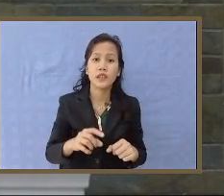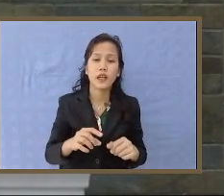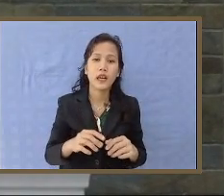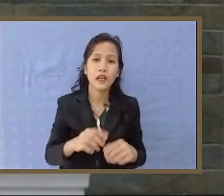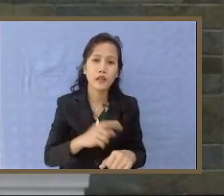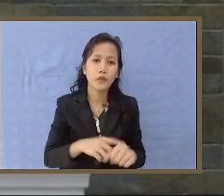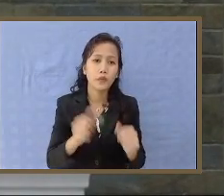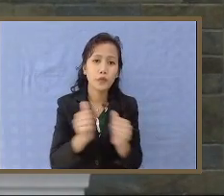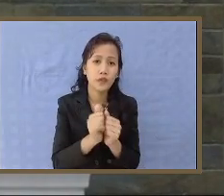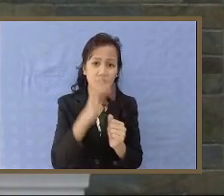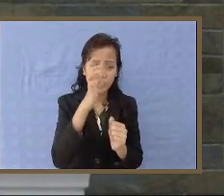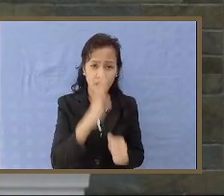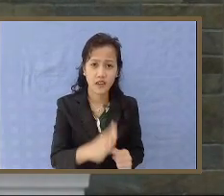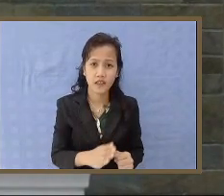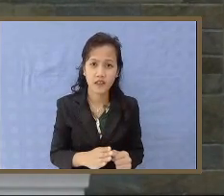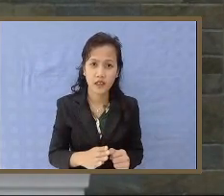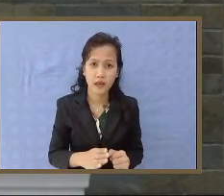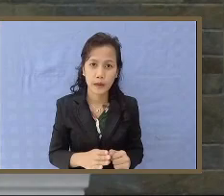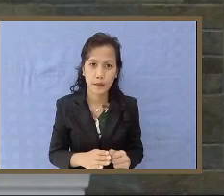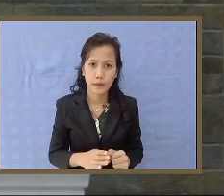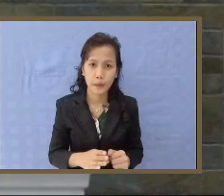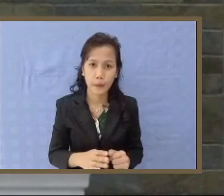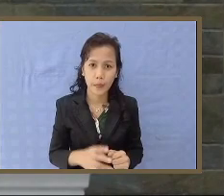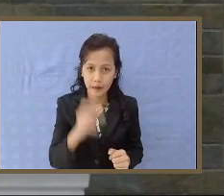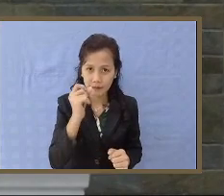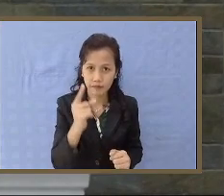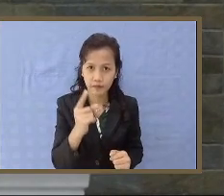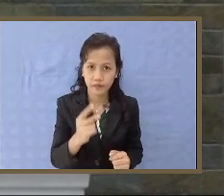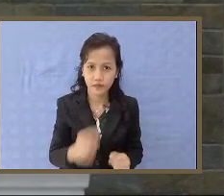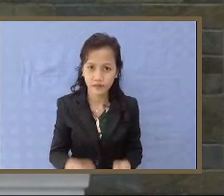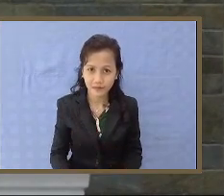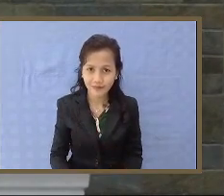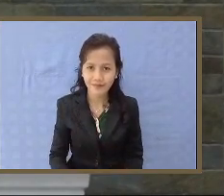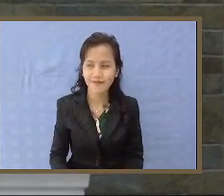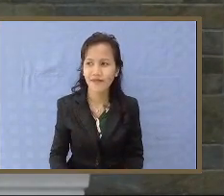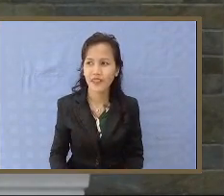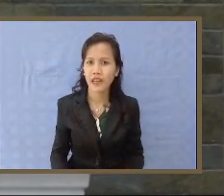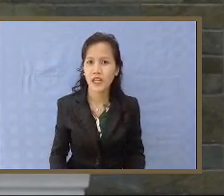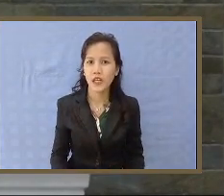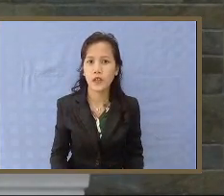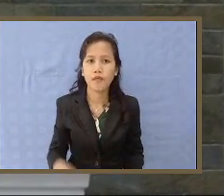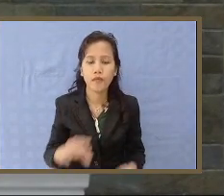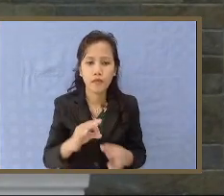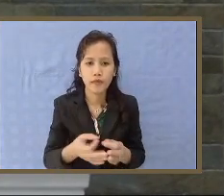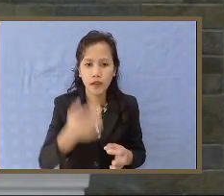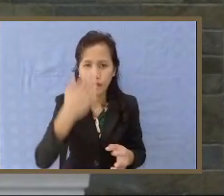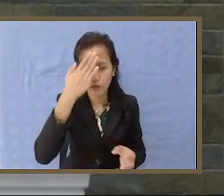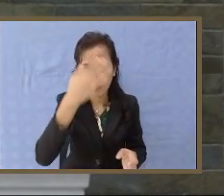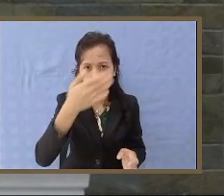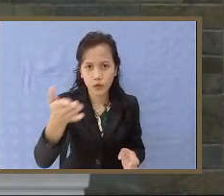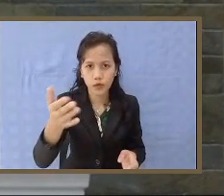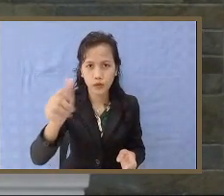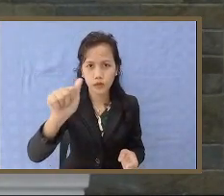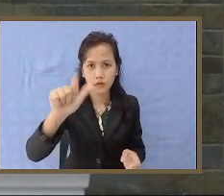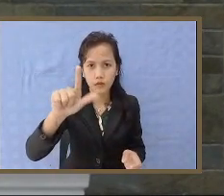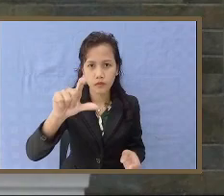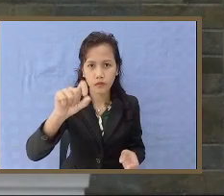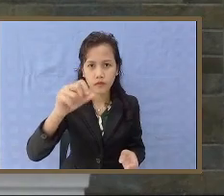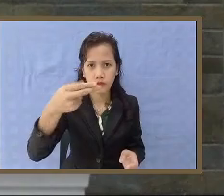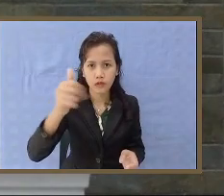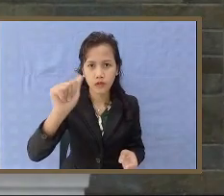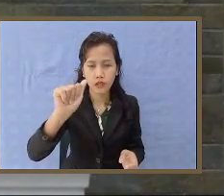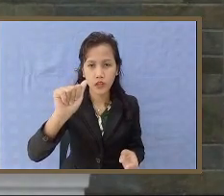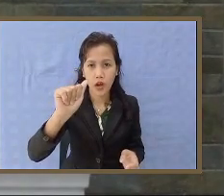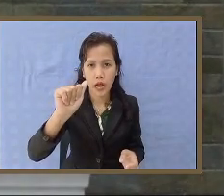Nakuha nyo mga kapatid? For example, yung pinadala ko pong talata kanina mga kapatid, pwede nyong balikan yung talata na yon. Okay? Pwede